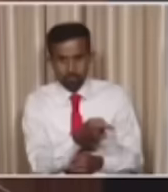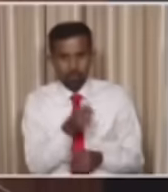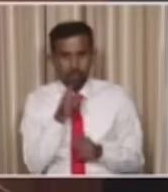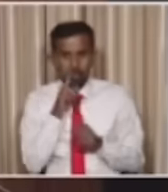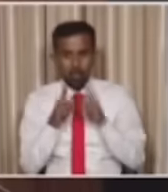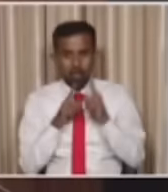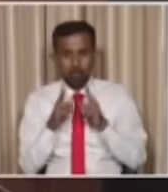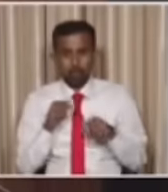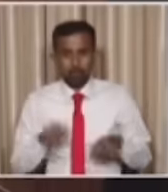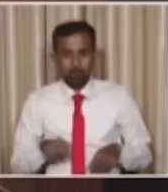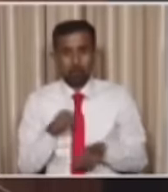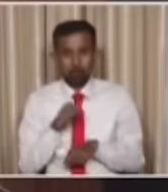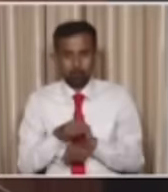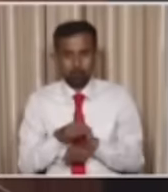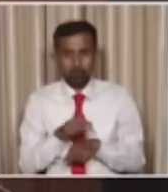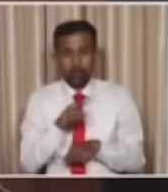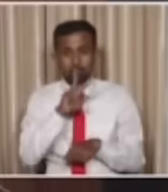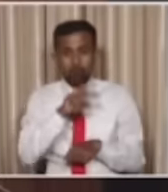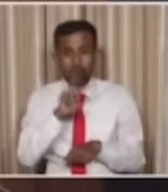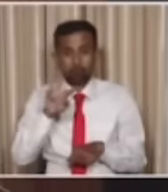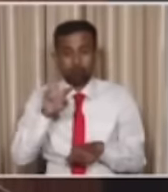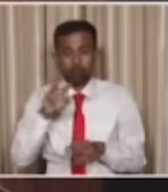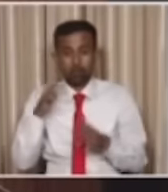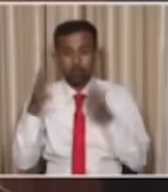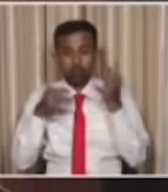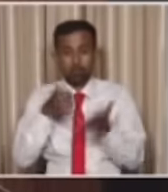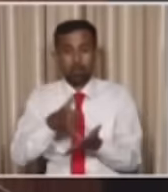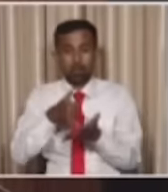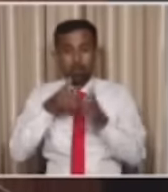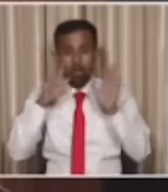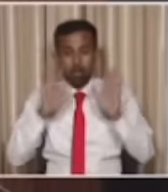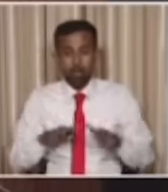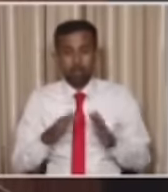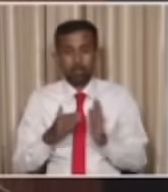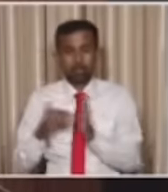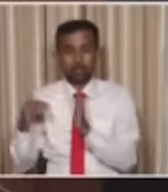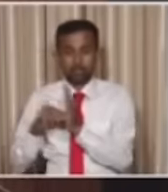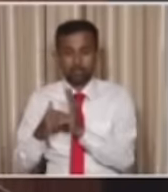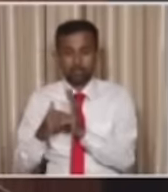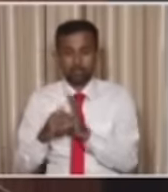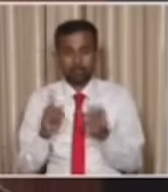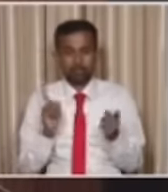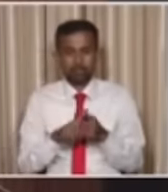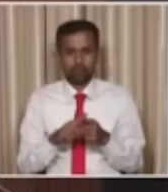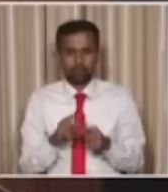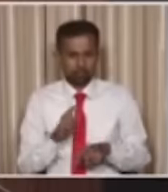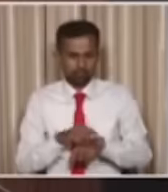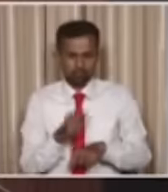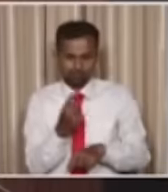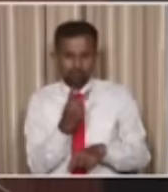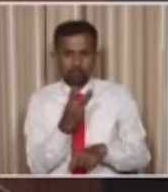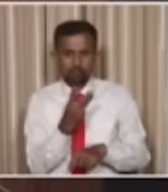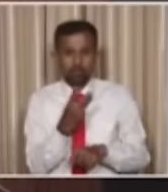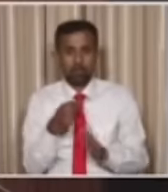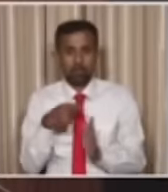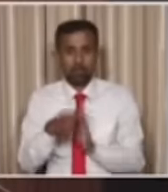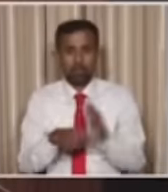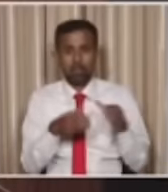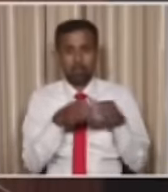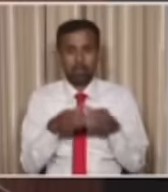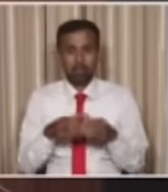කරන මොහොතේදී 2023 වෝල්ඩ් කප් එකේ අවසාන මැච් එක දැන් නිව්සීලන්ත එක්ක තියෙනවා. තව කීප විනාඩි කිහිපයකින් ලංකා ටීම්